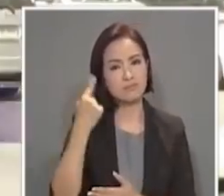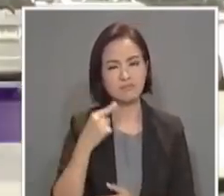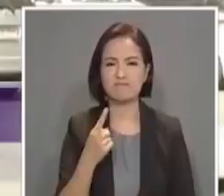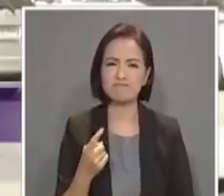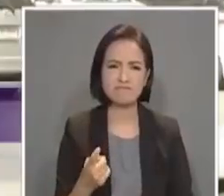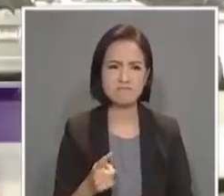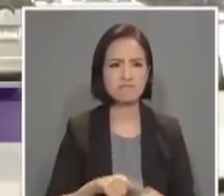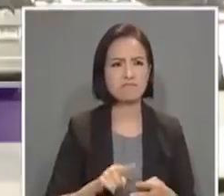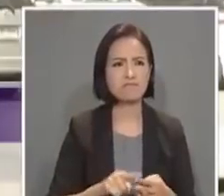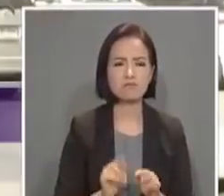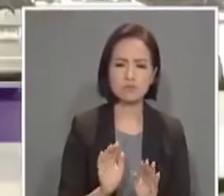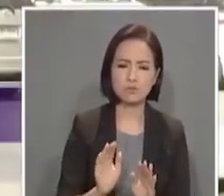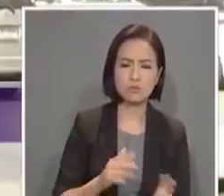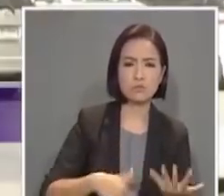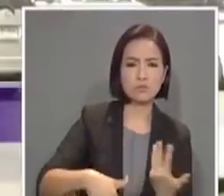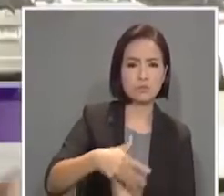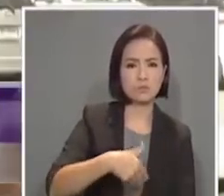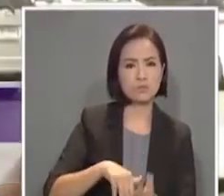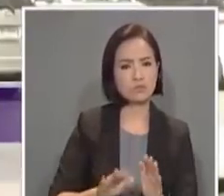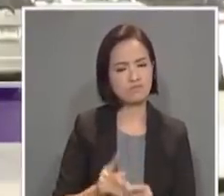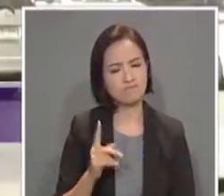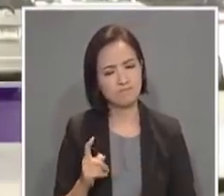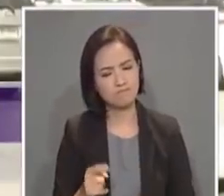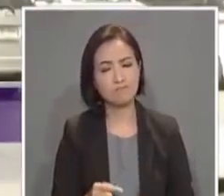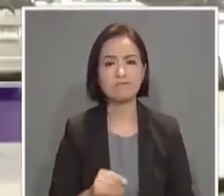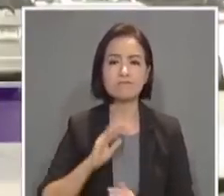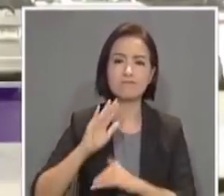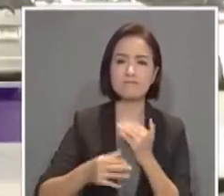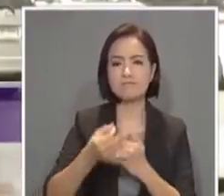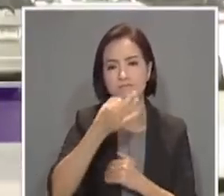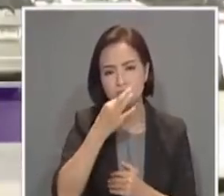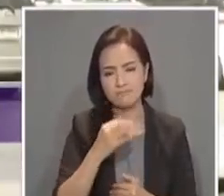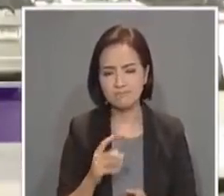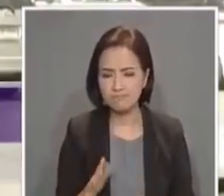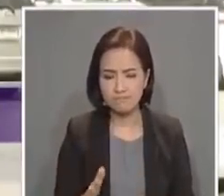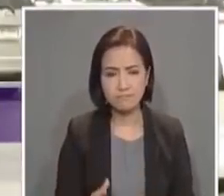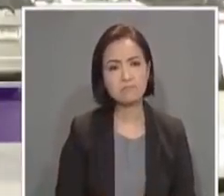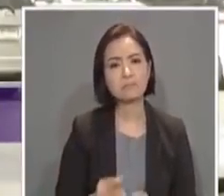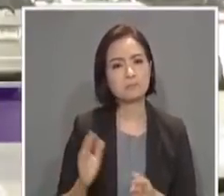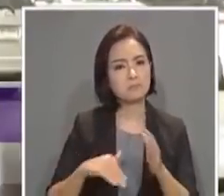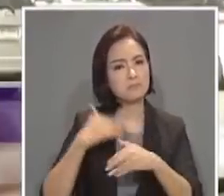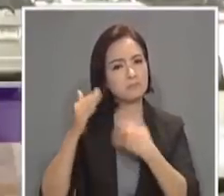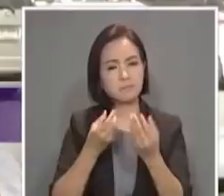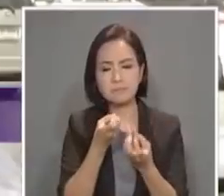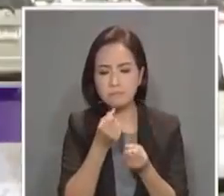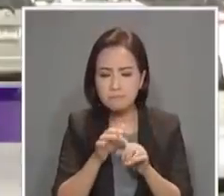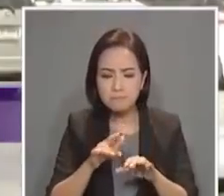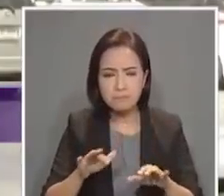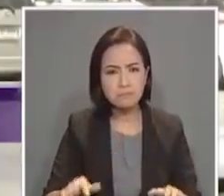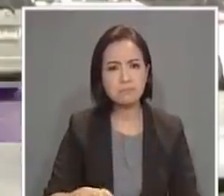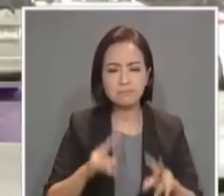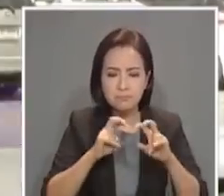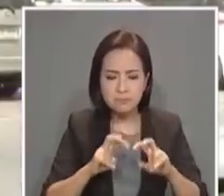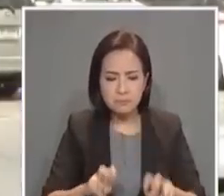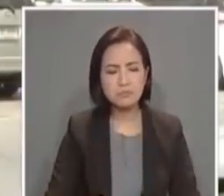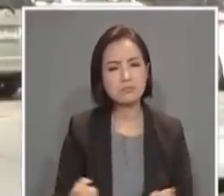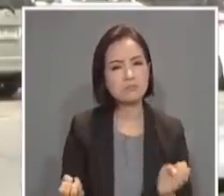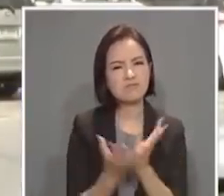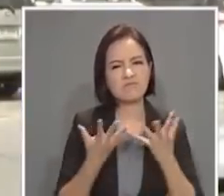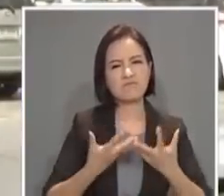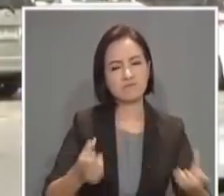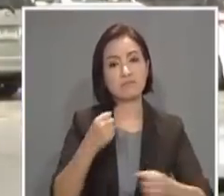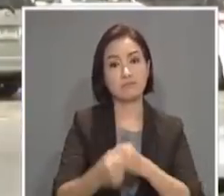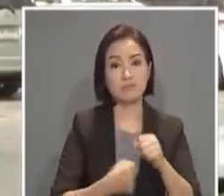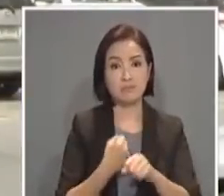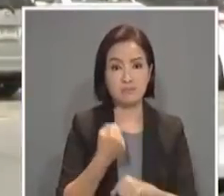าสทางการอนุรักษ์สิ่งแวดล้อมพัฒนาอาชีพประมงพัฒนาทะเลสาบการคิดค้นต่างๆเสียหายไป10ปี10ปี